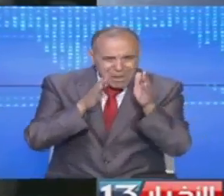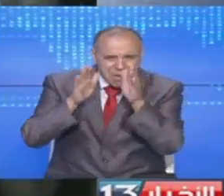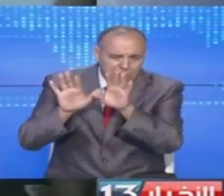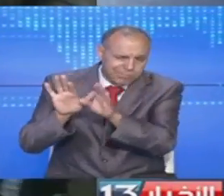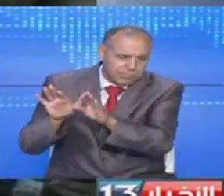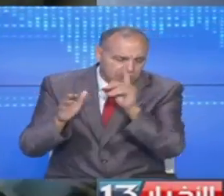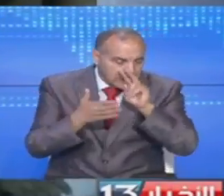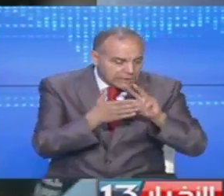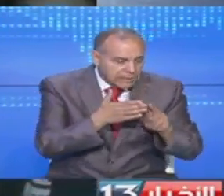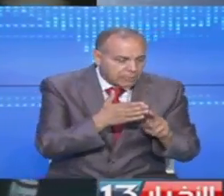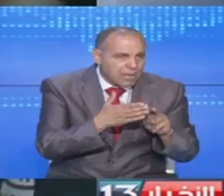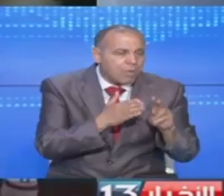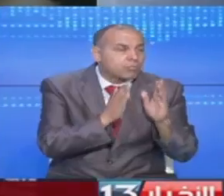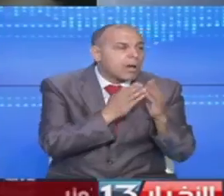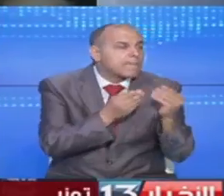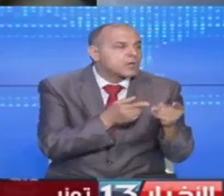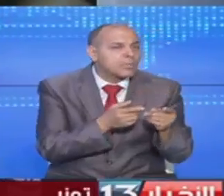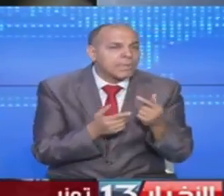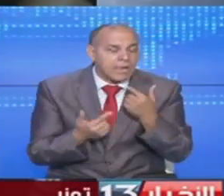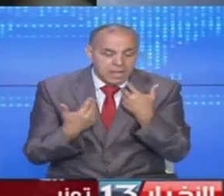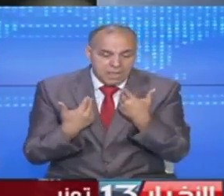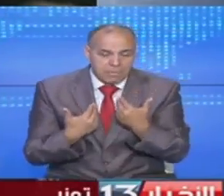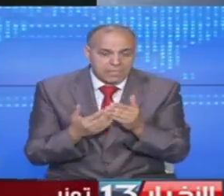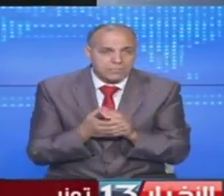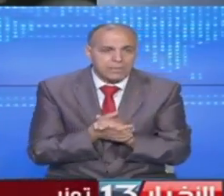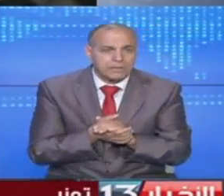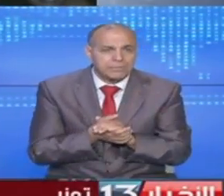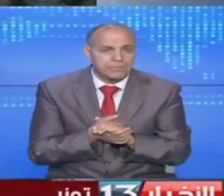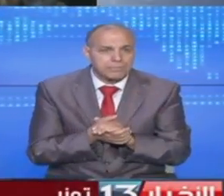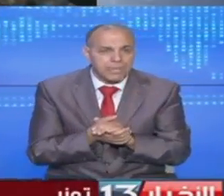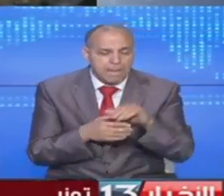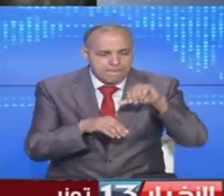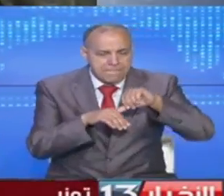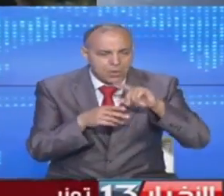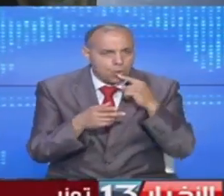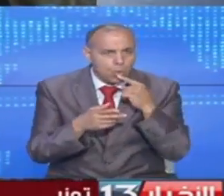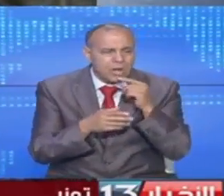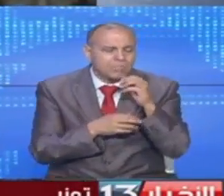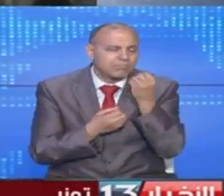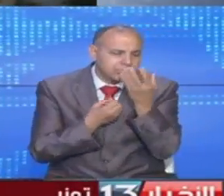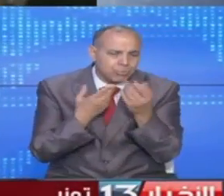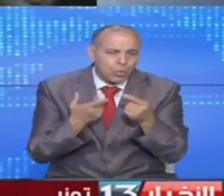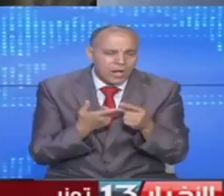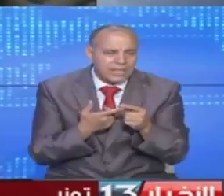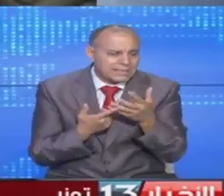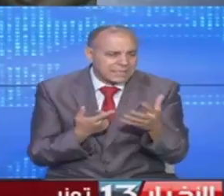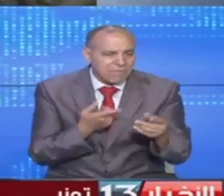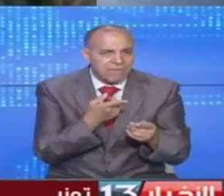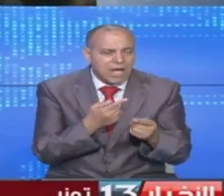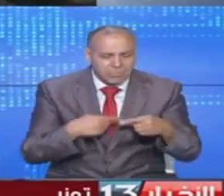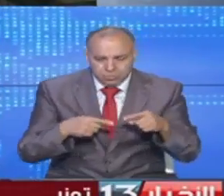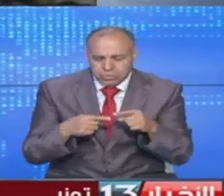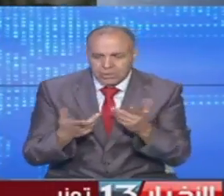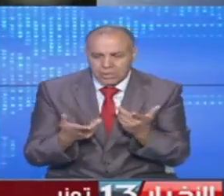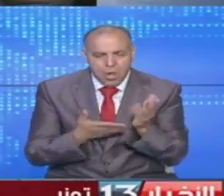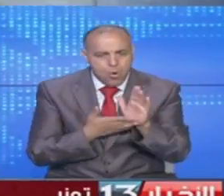خيام المطالعة للمناطق السكنية، وبالنسبة لوسط المدينة ركزنا على المنتزهات هيك صغيرات فيها ورشات